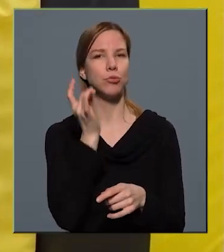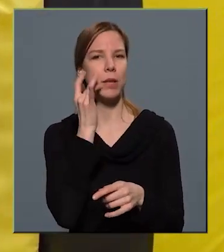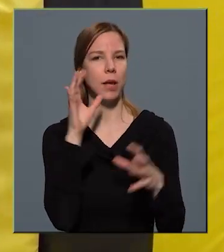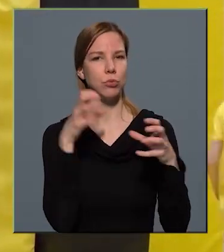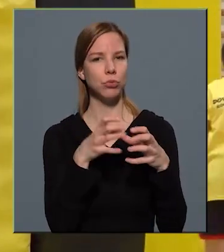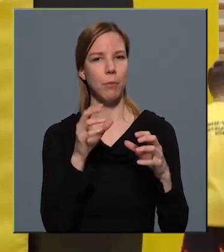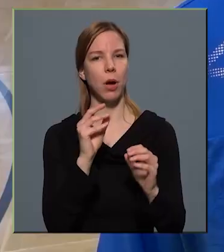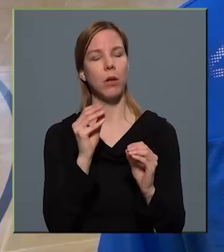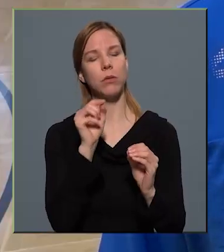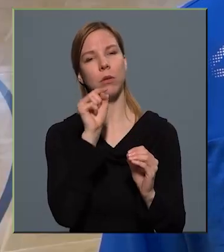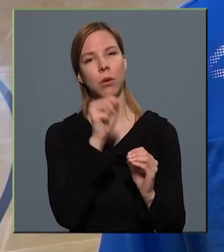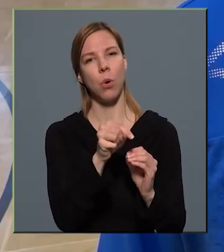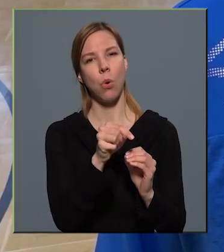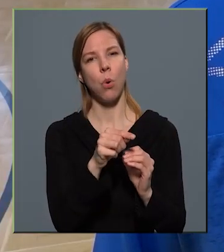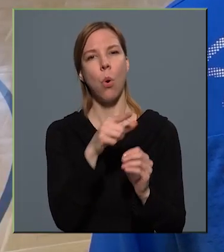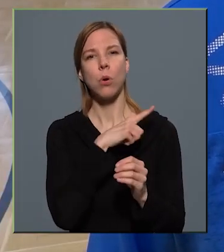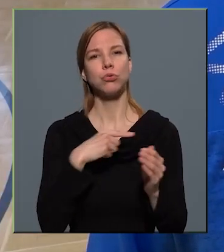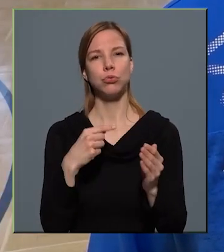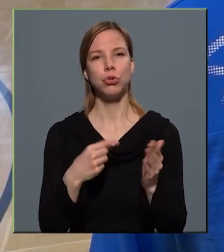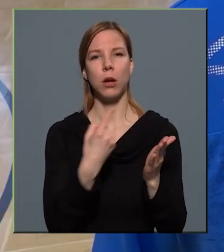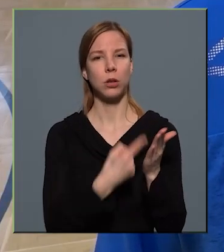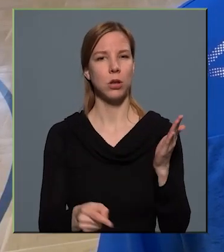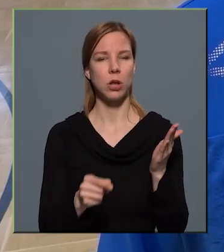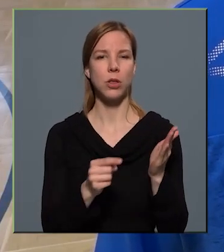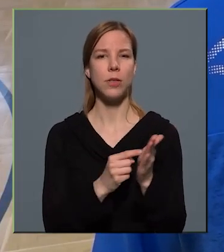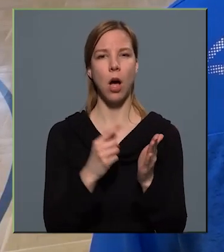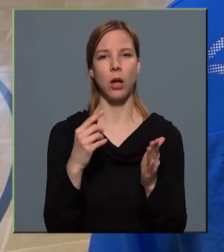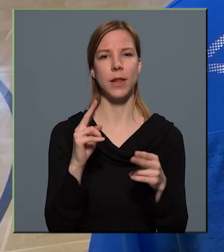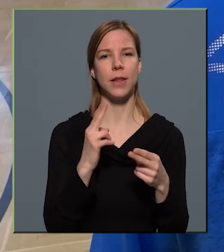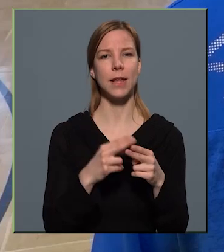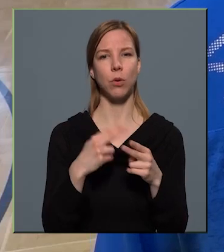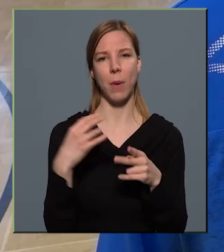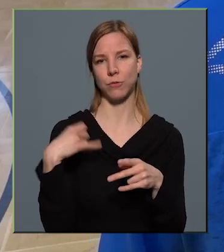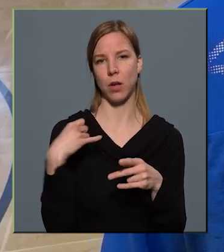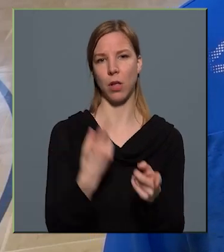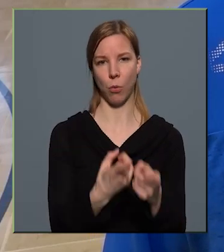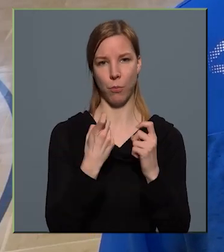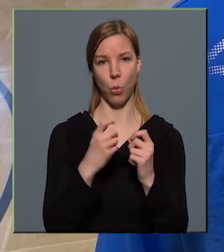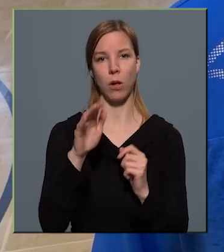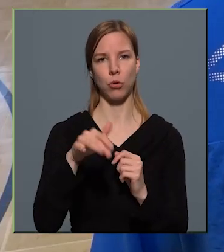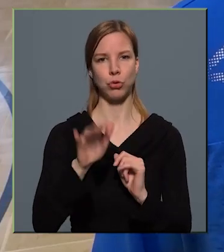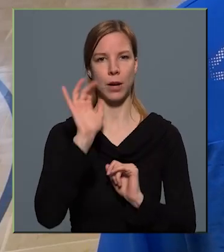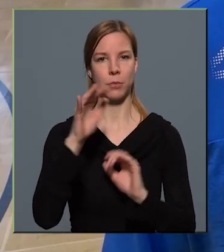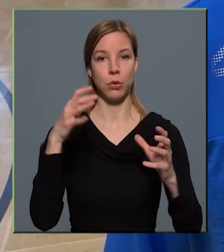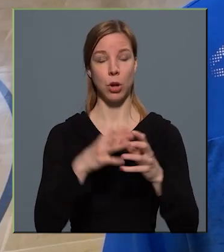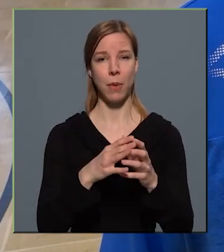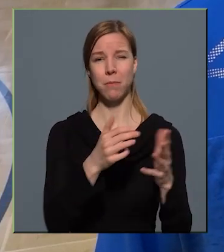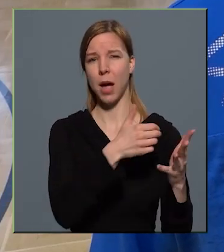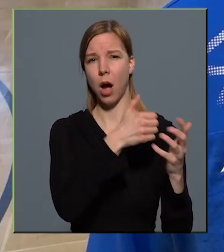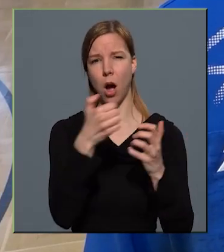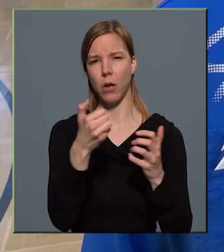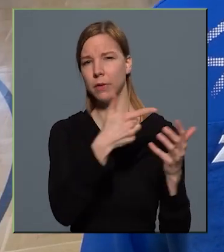ugyanis ők csak Down-szindrómás fiatalokból álló kosárlabda csapat, akik már több mint 6-7 éve játszanak